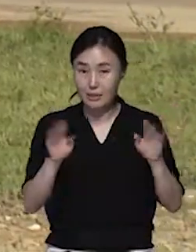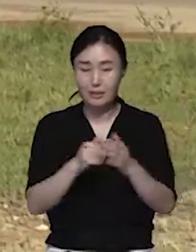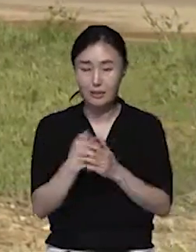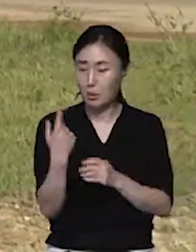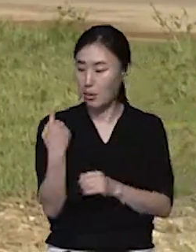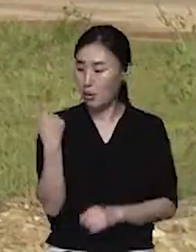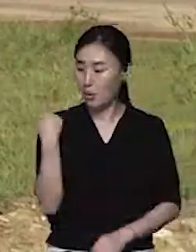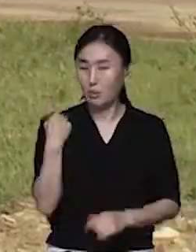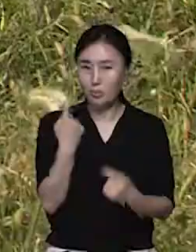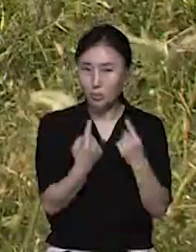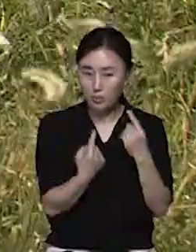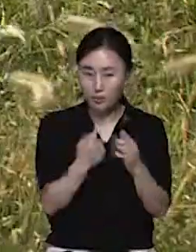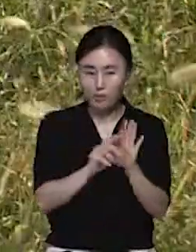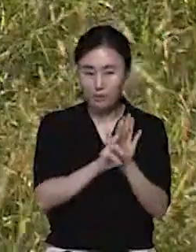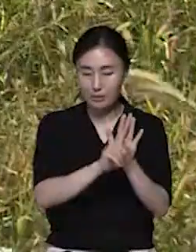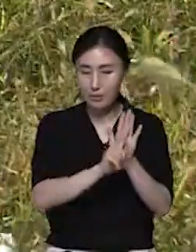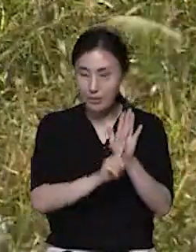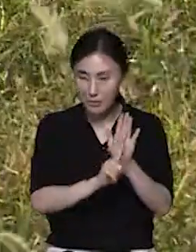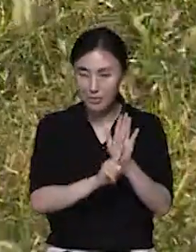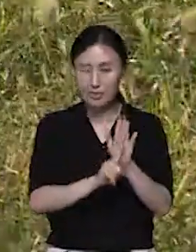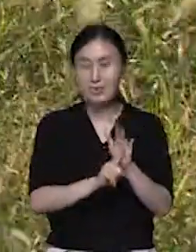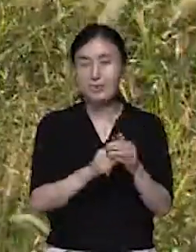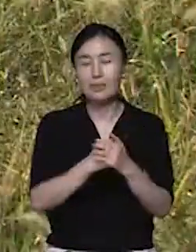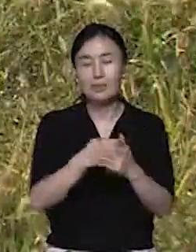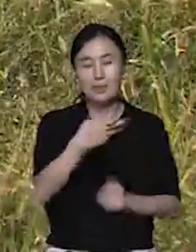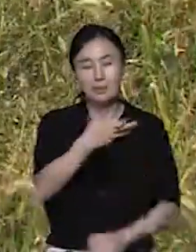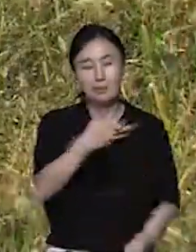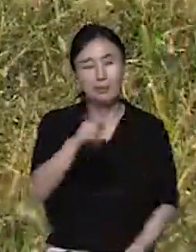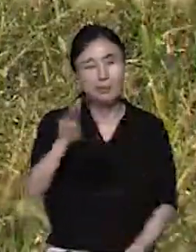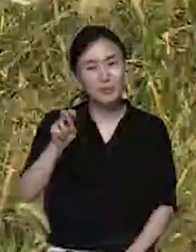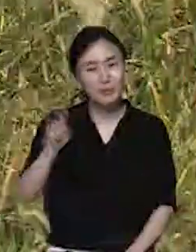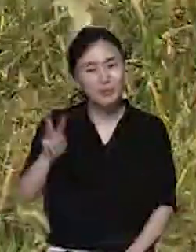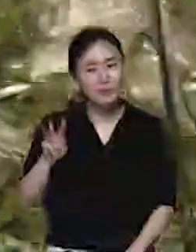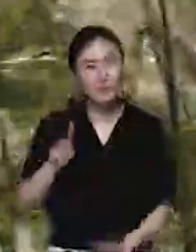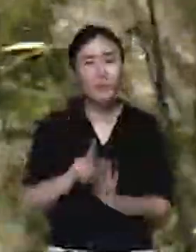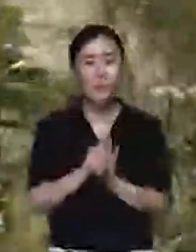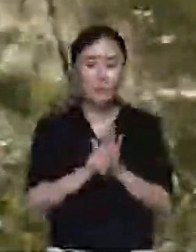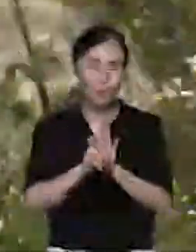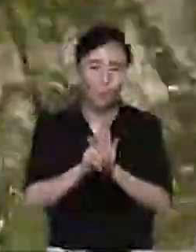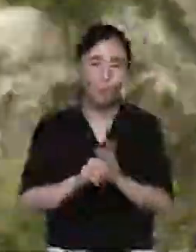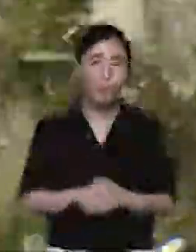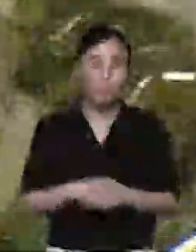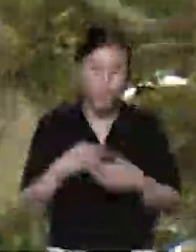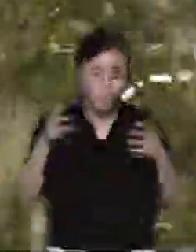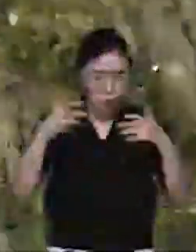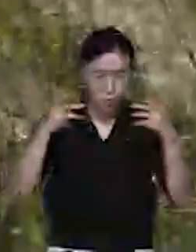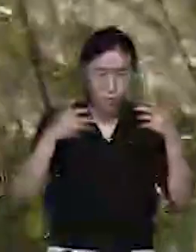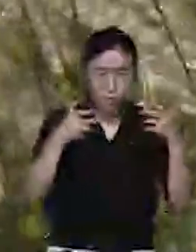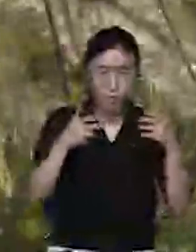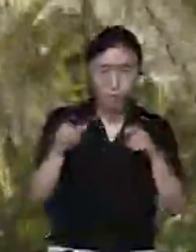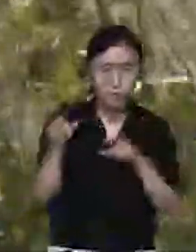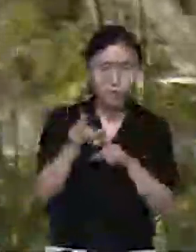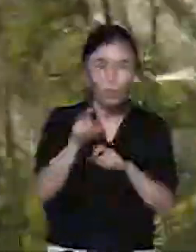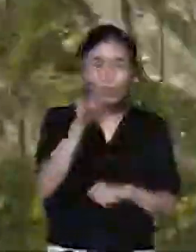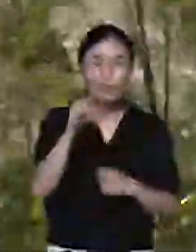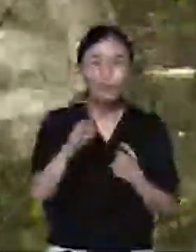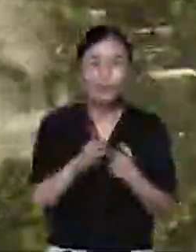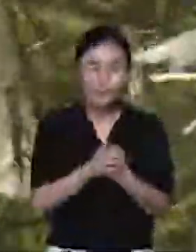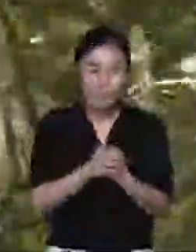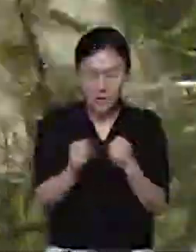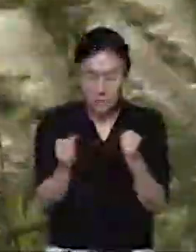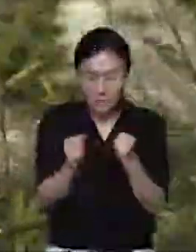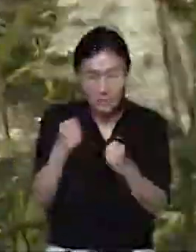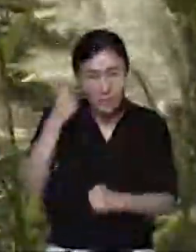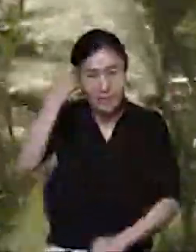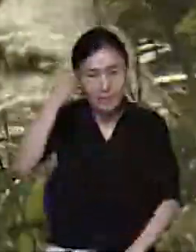전날보다 2에서 5도가량 낮은 18에서 23도에 머물렀습니다. 강한 바람까지 더해지면서